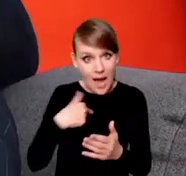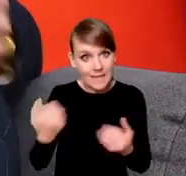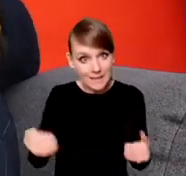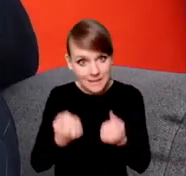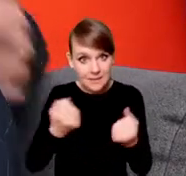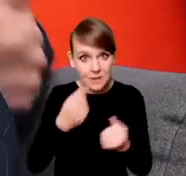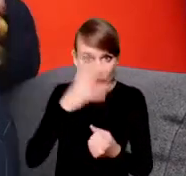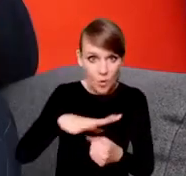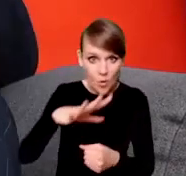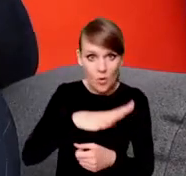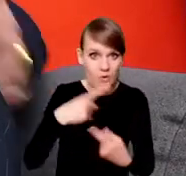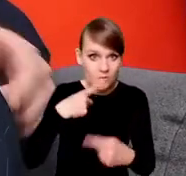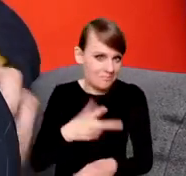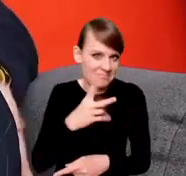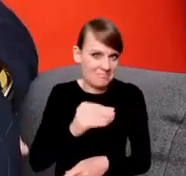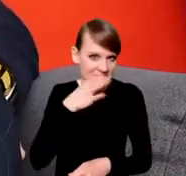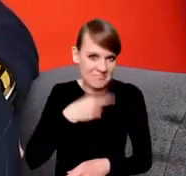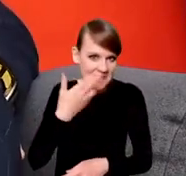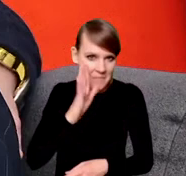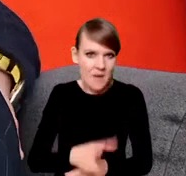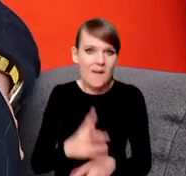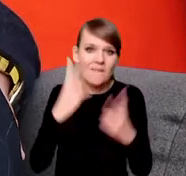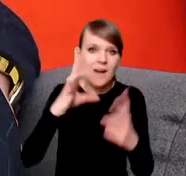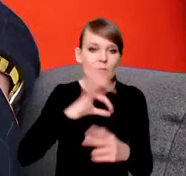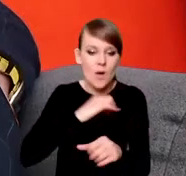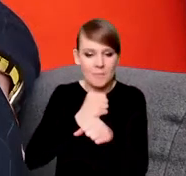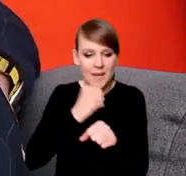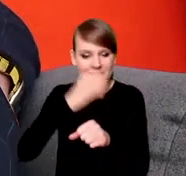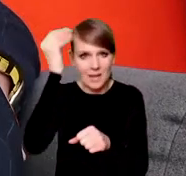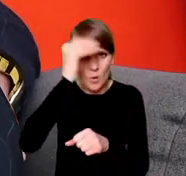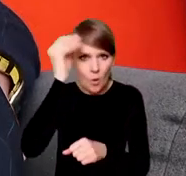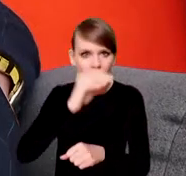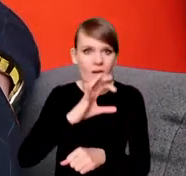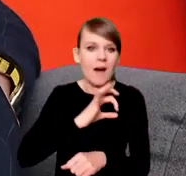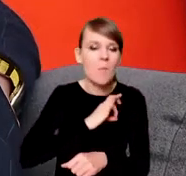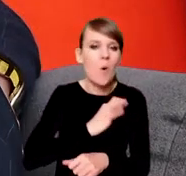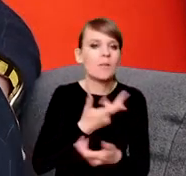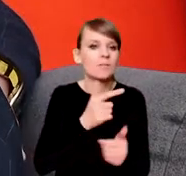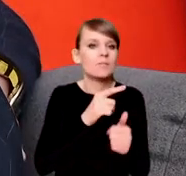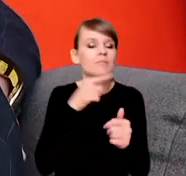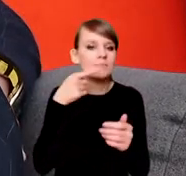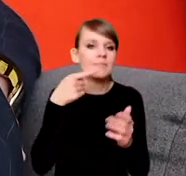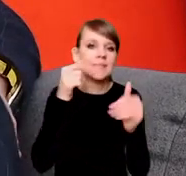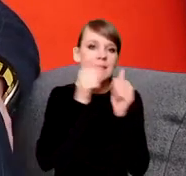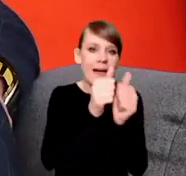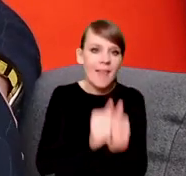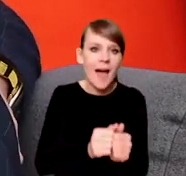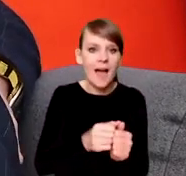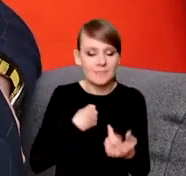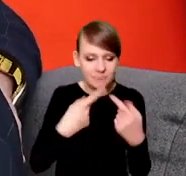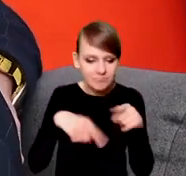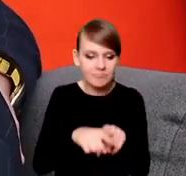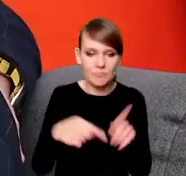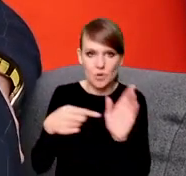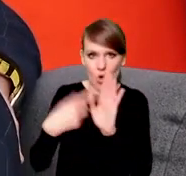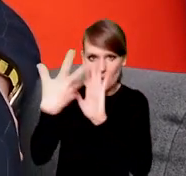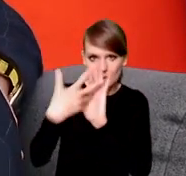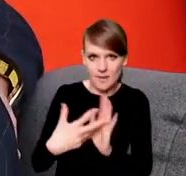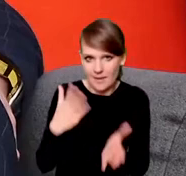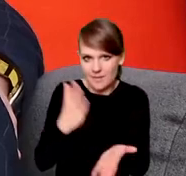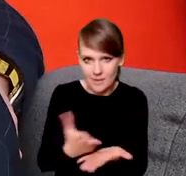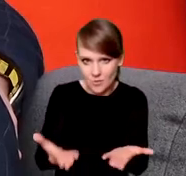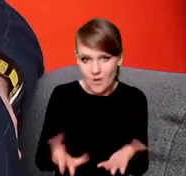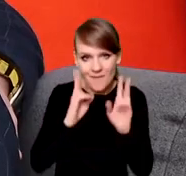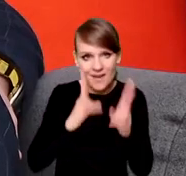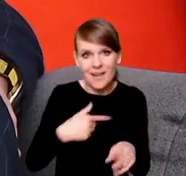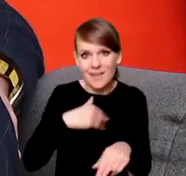moja praca naukowa i zrealizowanie wszystkiego, co powinienem w ramach procesu kształcenia zrealizować. Więc rzeczywiście zgadzam się z tym, że